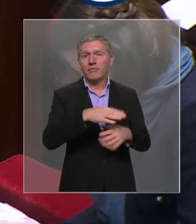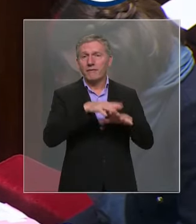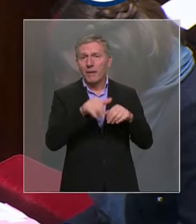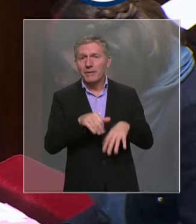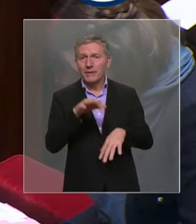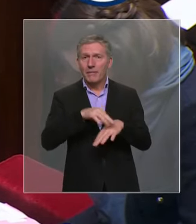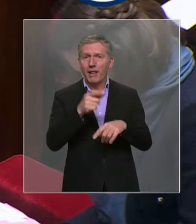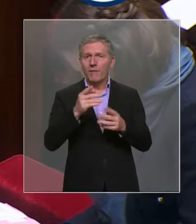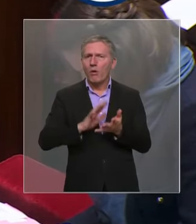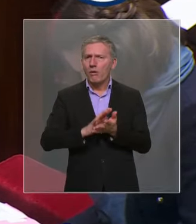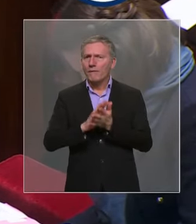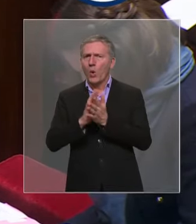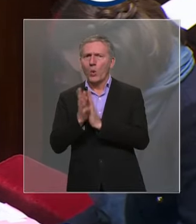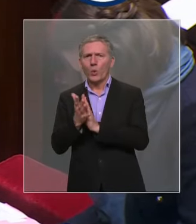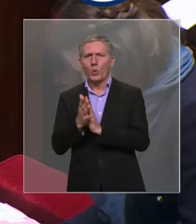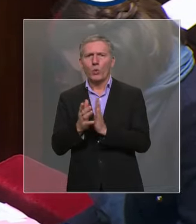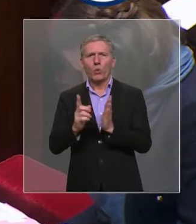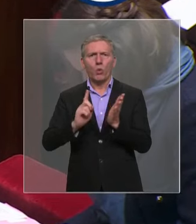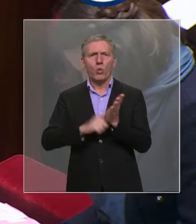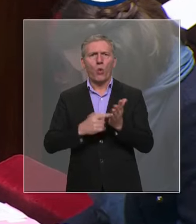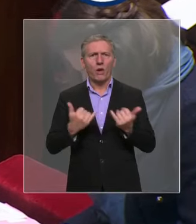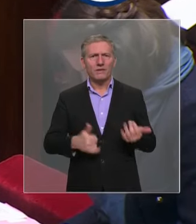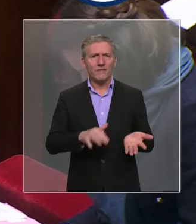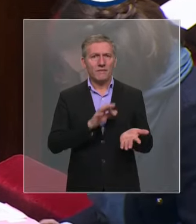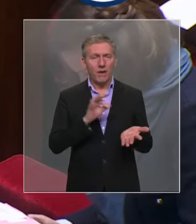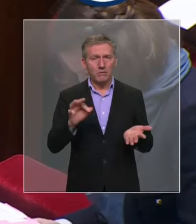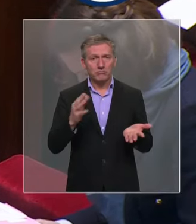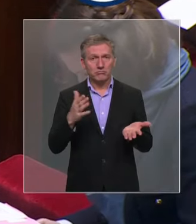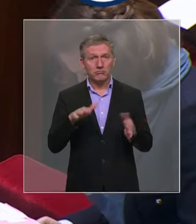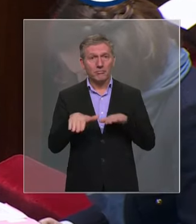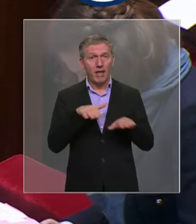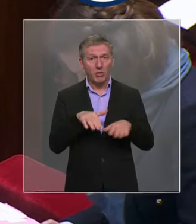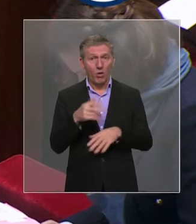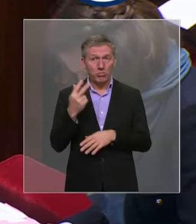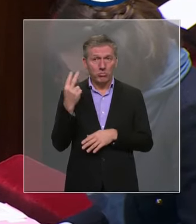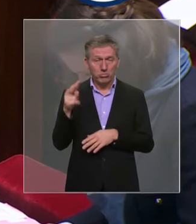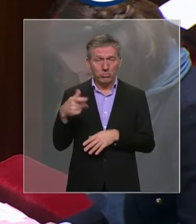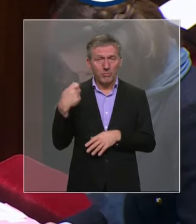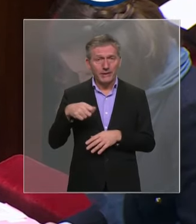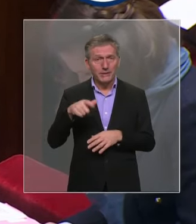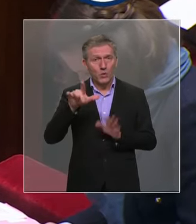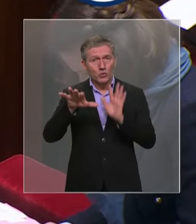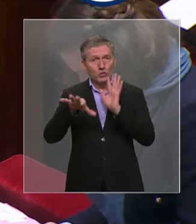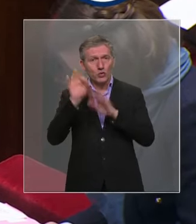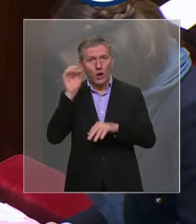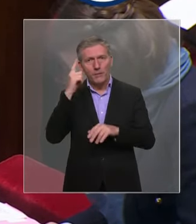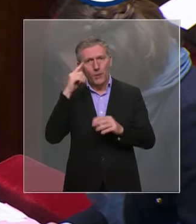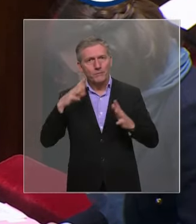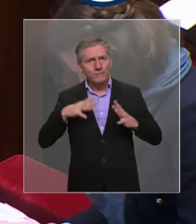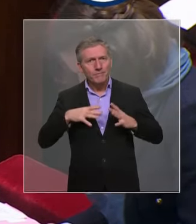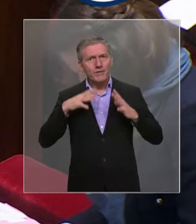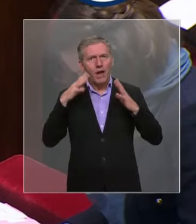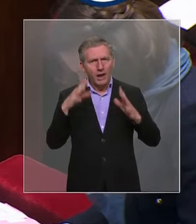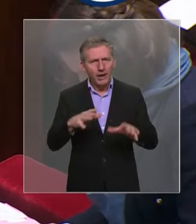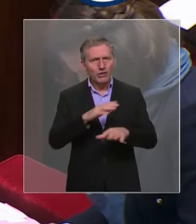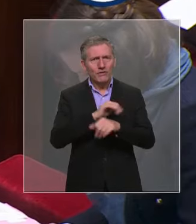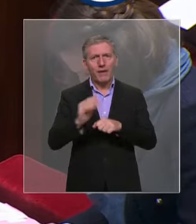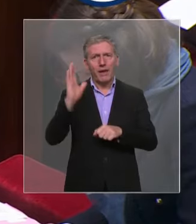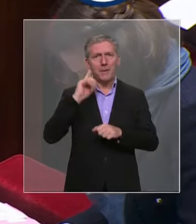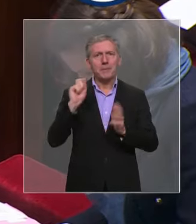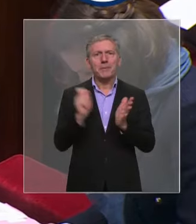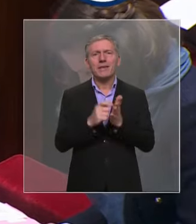faire évoluer notre droit. Cette méthode qu'a choisie le président de la République pour tenir son engagement pris lors de la